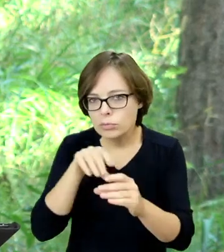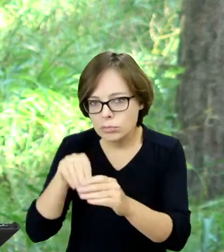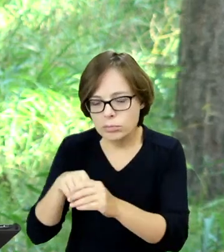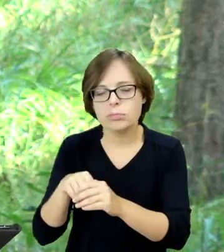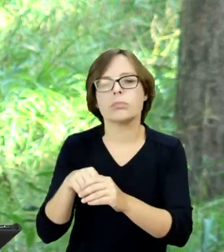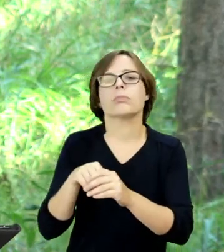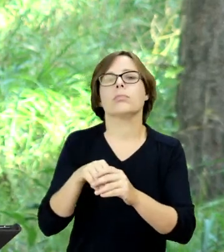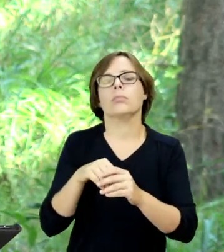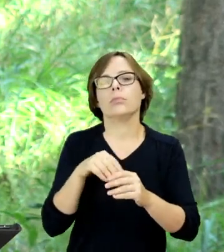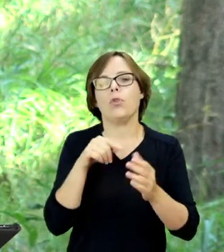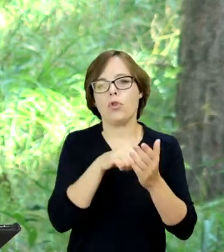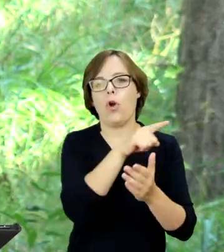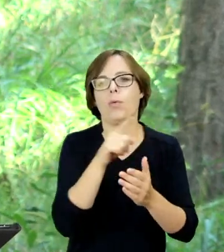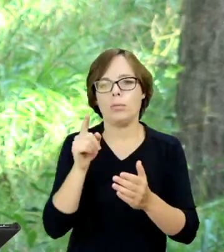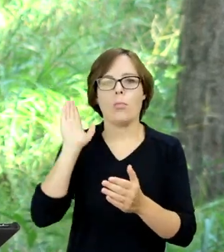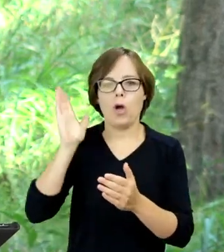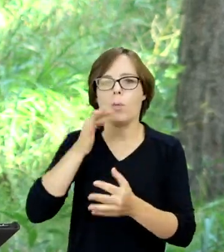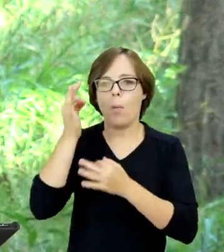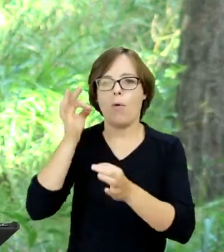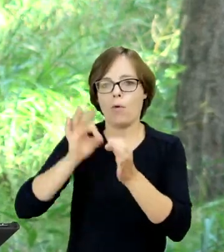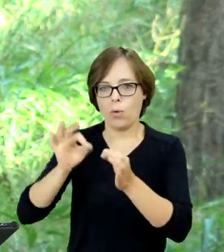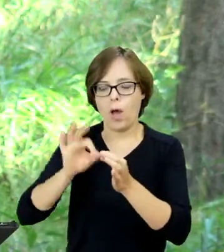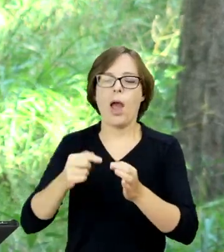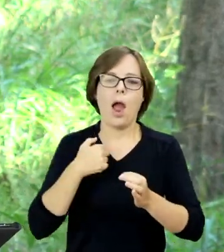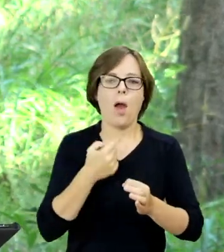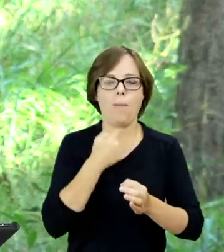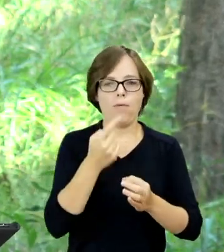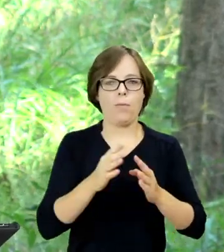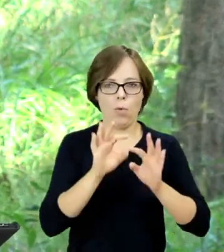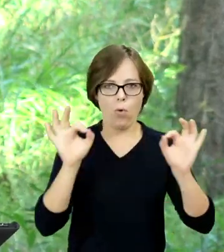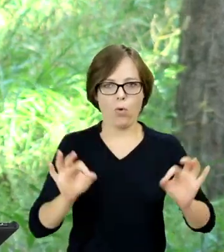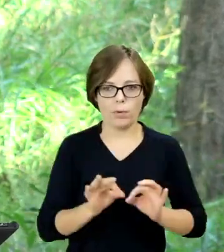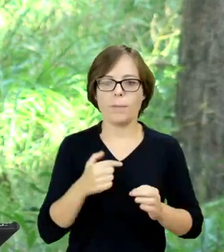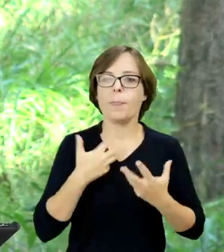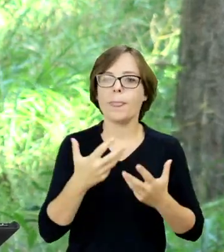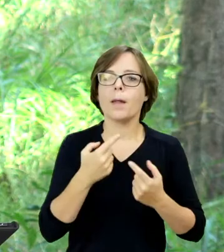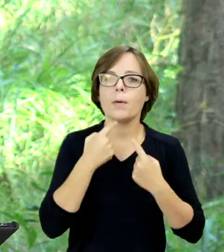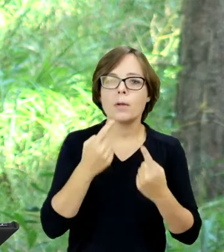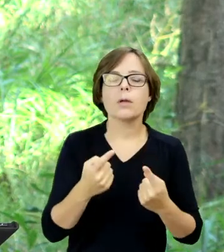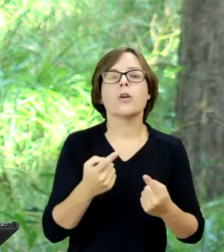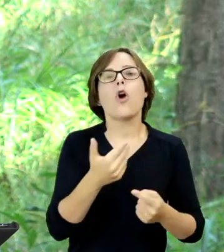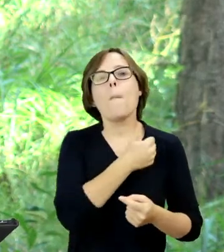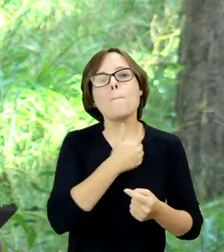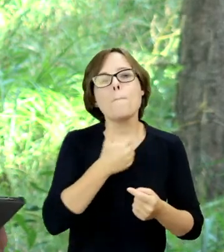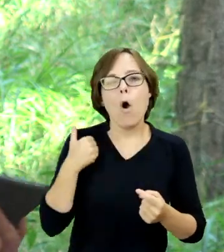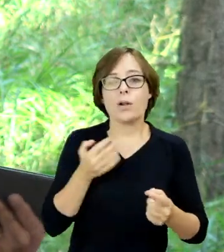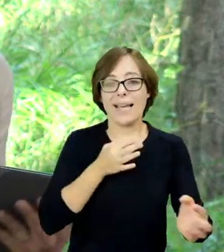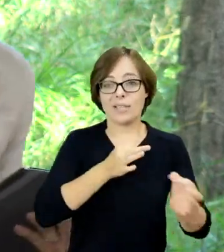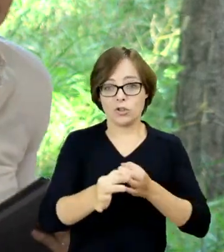i wątkach z polskiej historii militarnej kobiet.